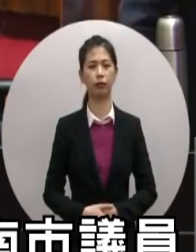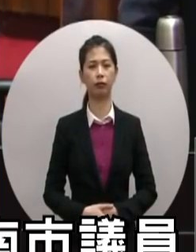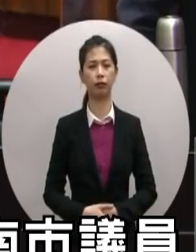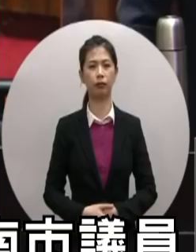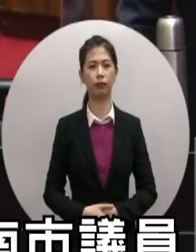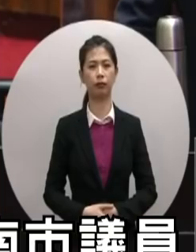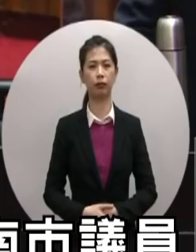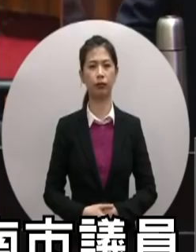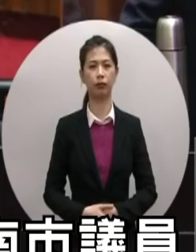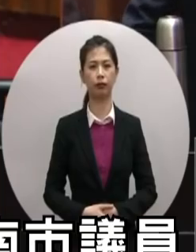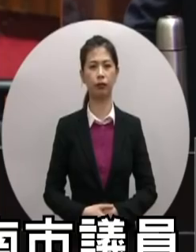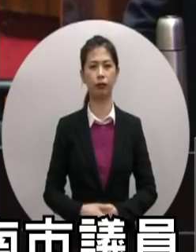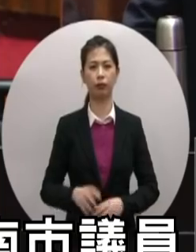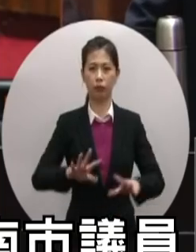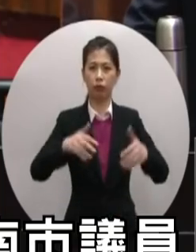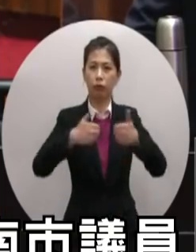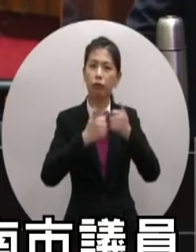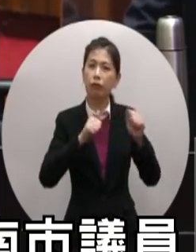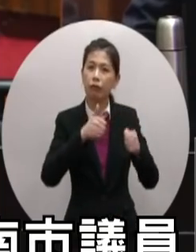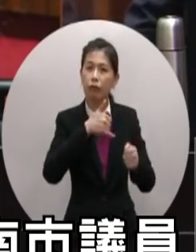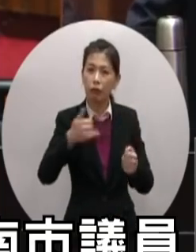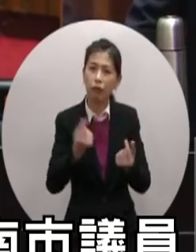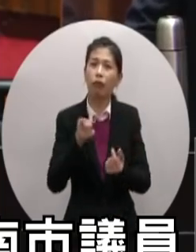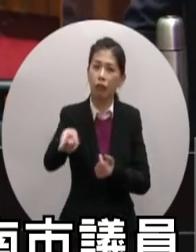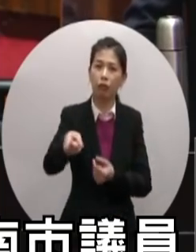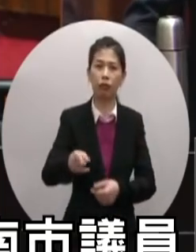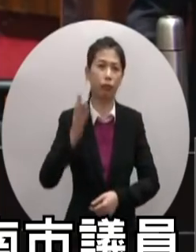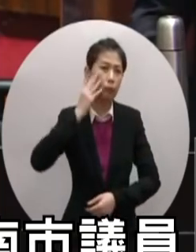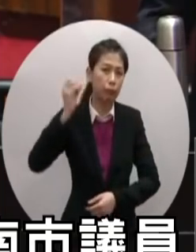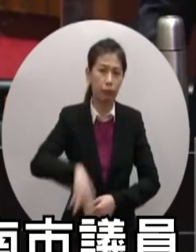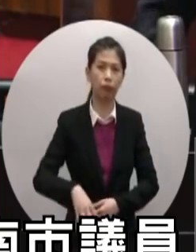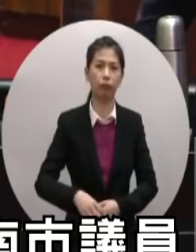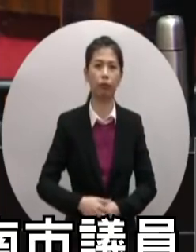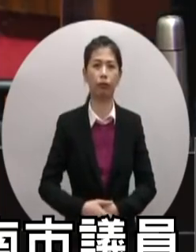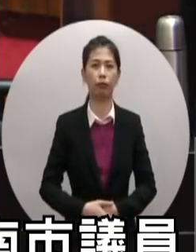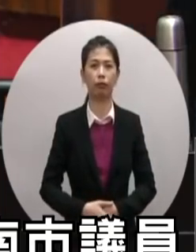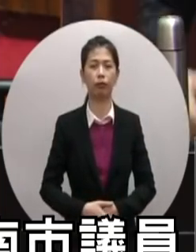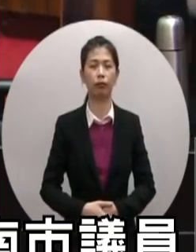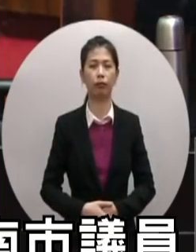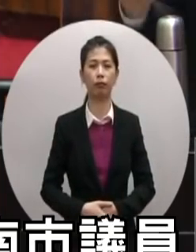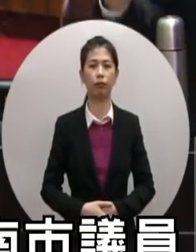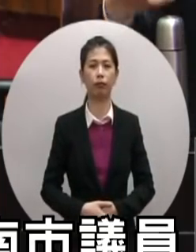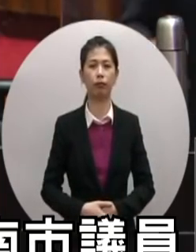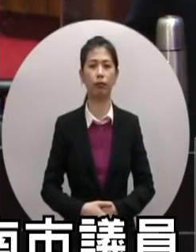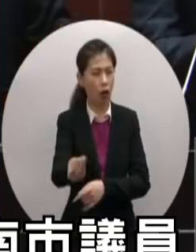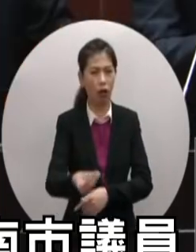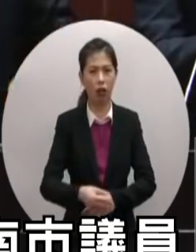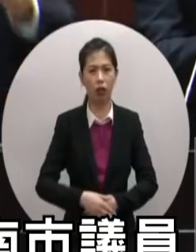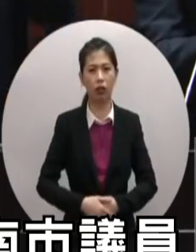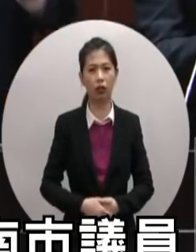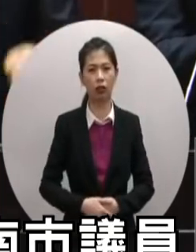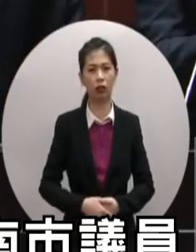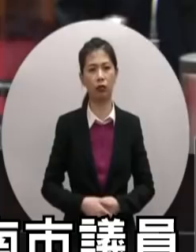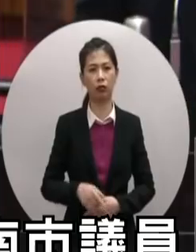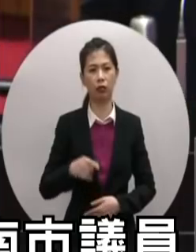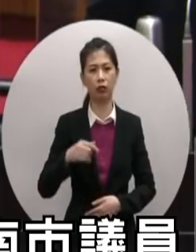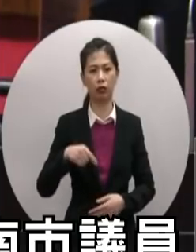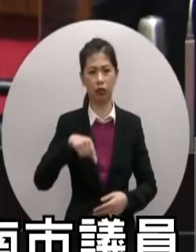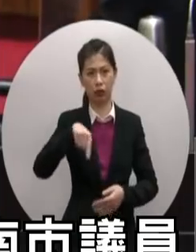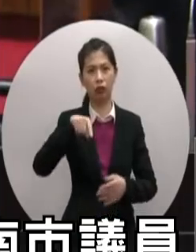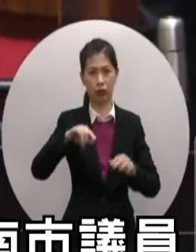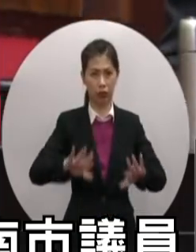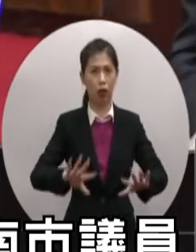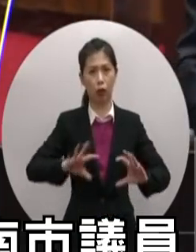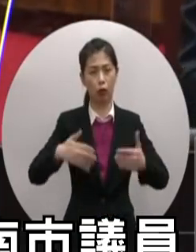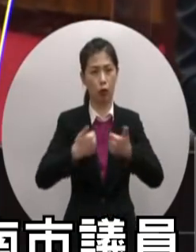一个地下室，122号还是128号，我爱去觅觅倒一栋的皇宫河，安尼后壁过来。